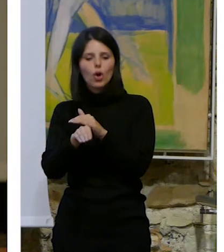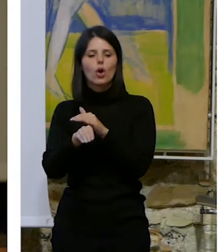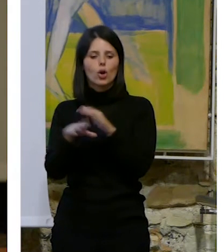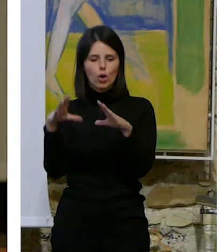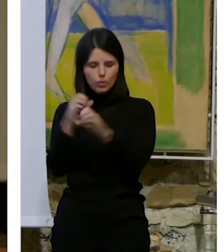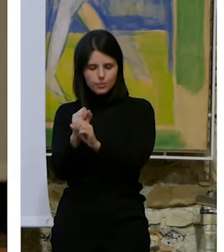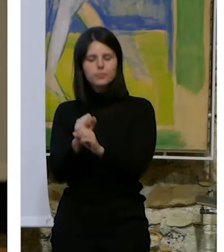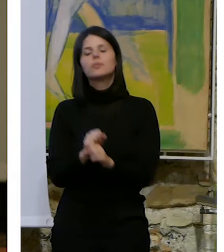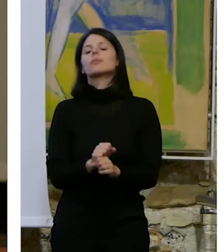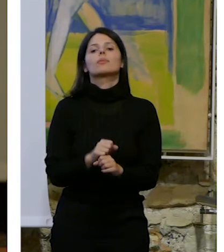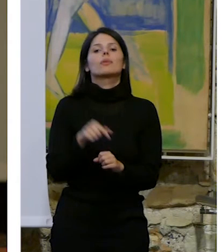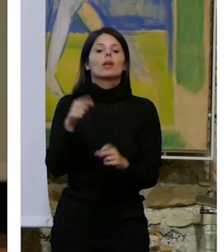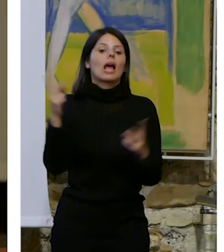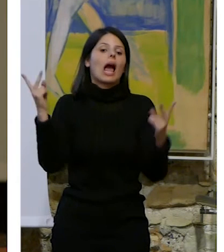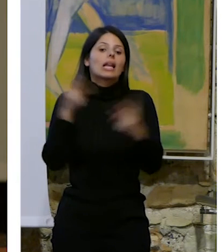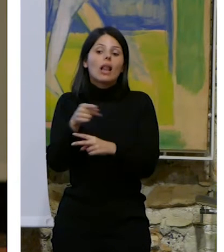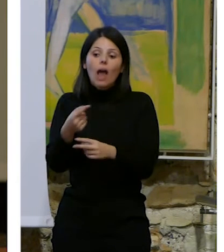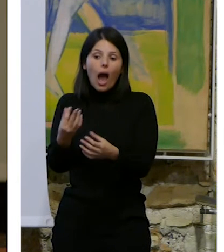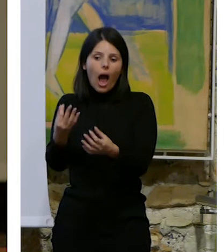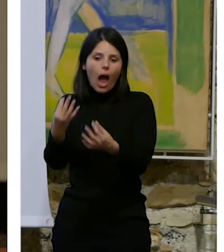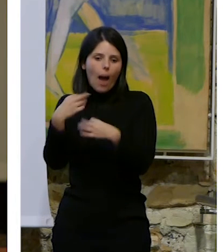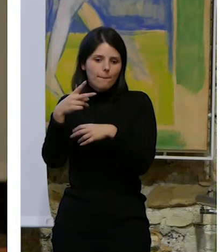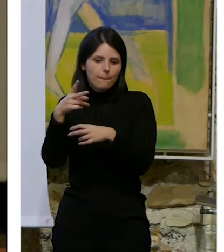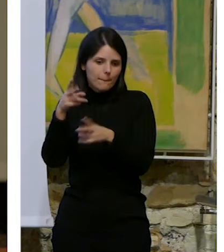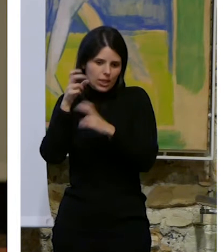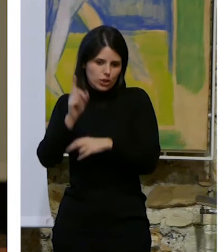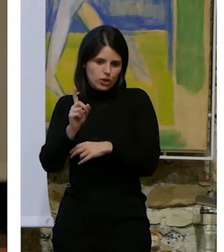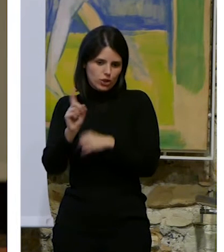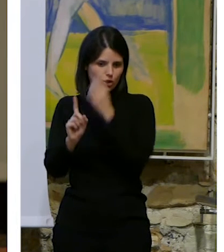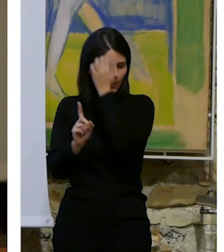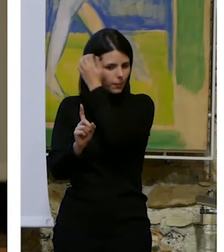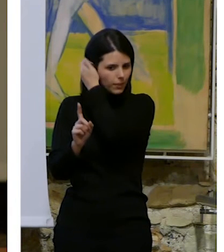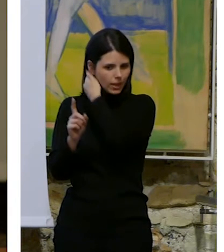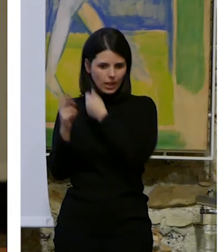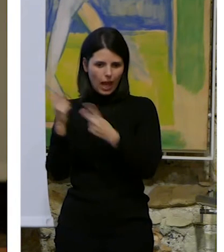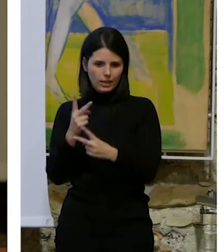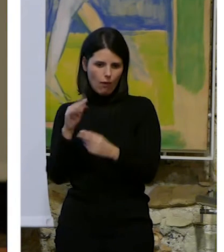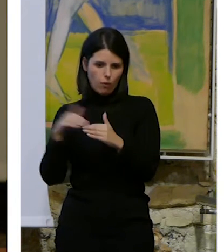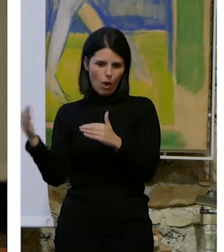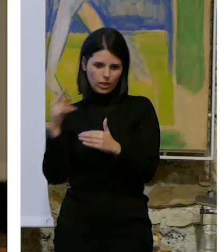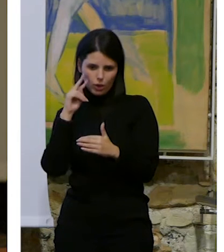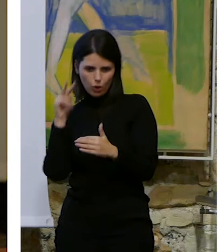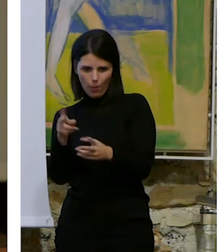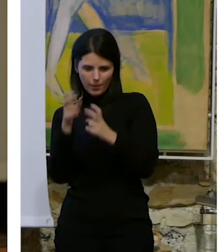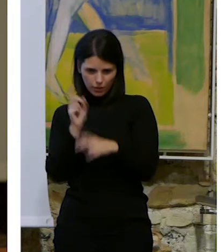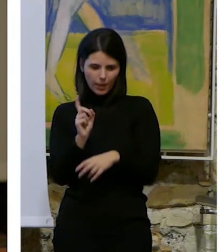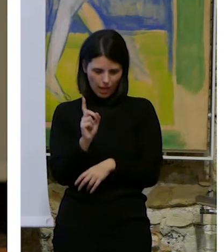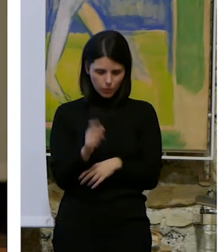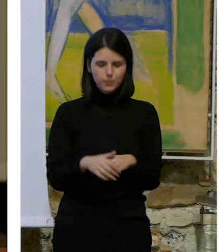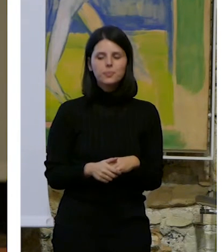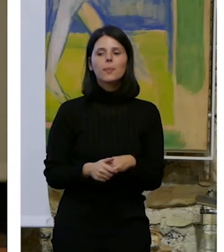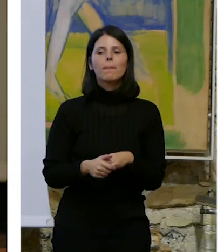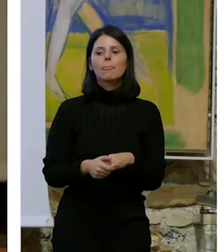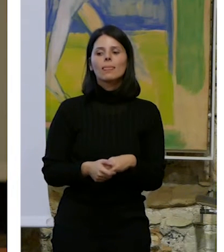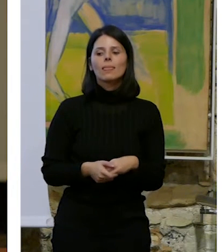una realtà che non è la realtà che noi percepiamo, è fantastico, stiamo entrando in un'altra dimensione. E su questo libro di Penrose